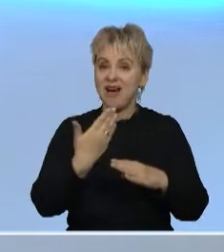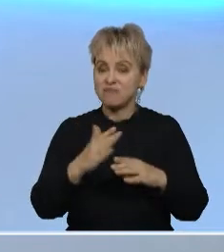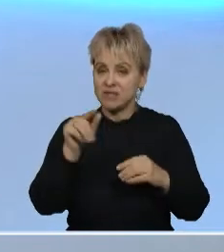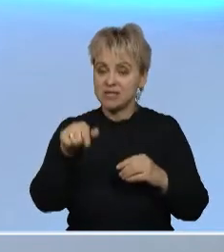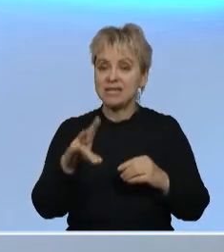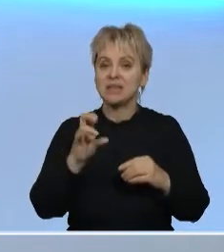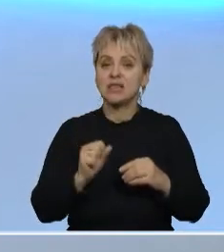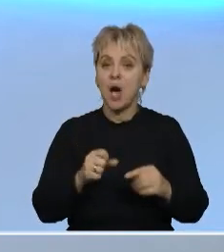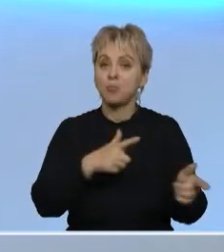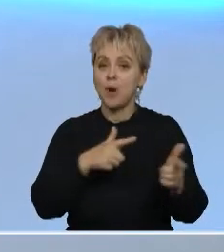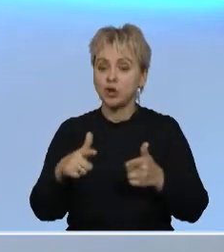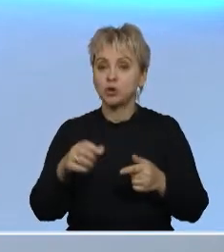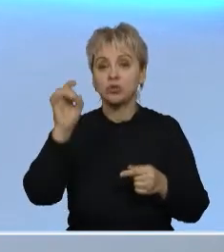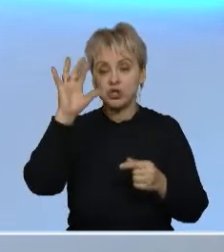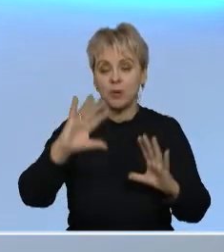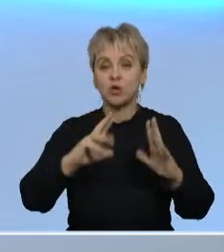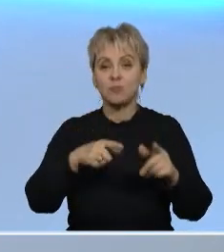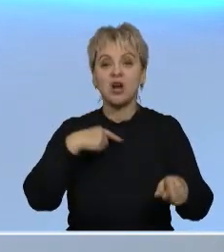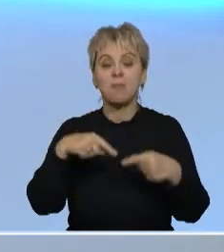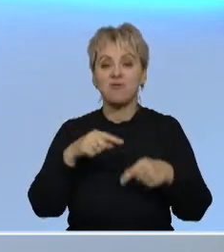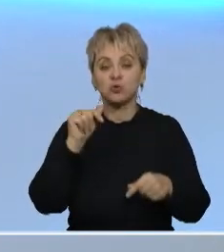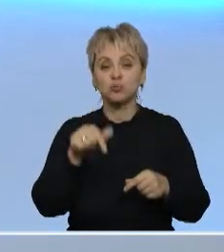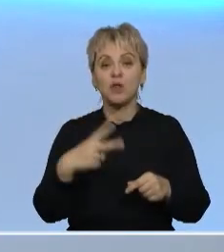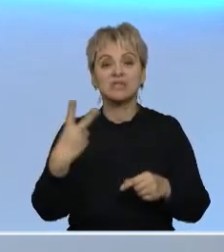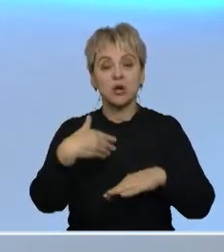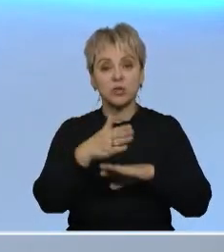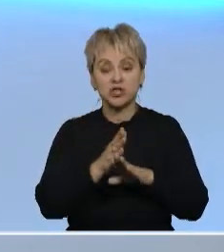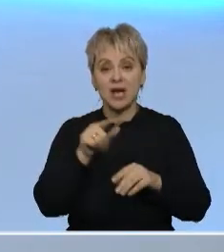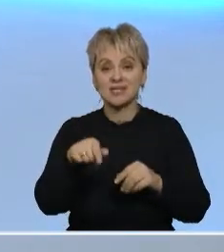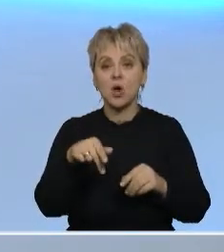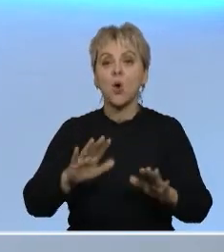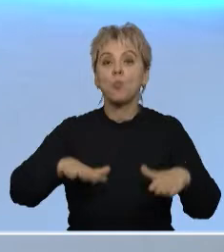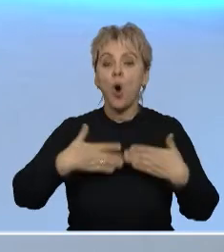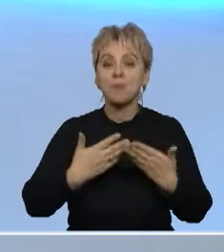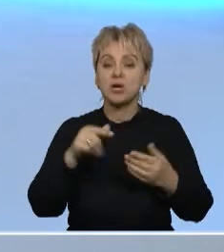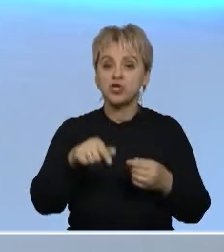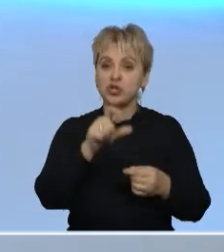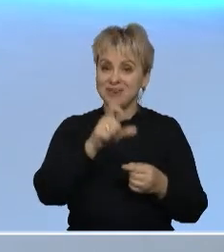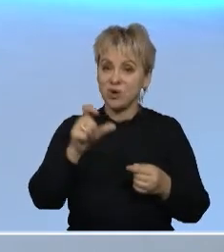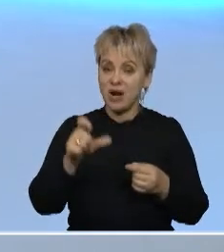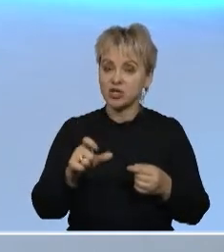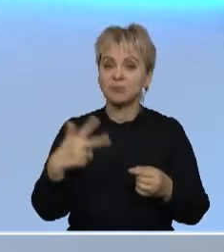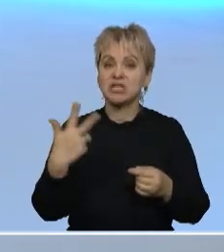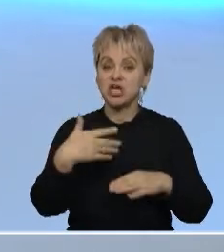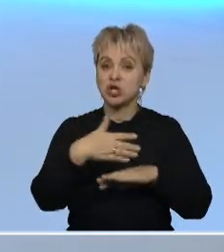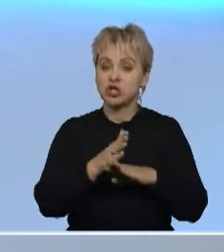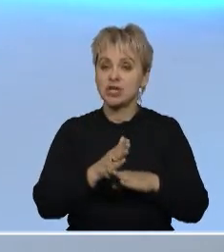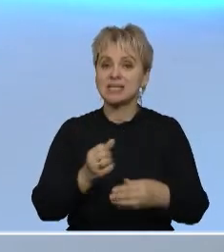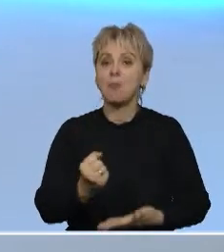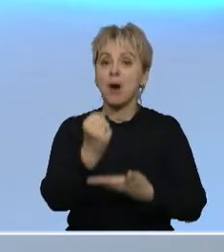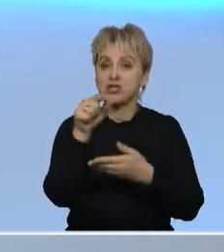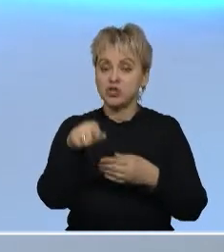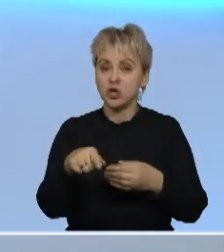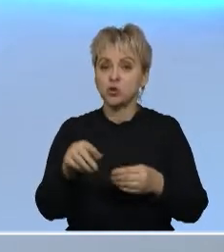на подготовку к чемпионату мира по футболу, вторая часть по обращениям граждан, третья часть на поддержку